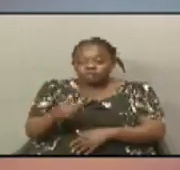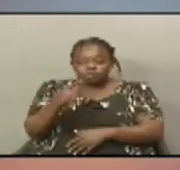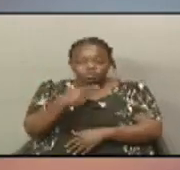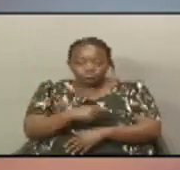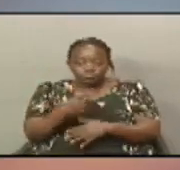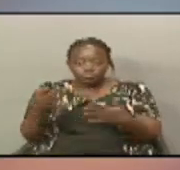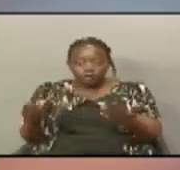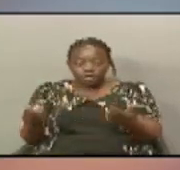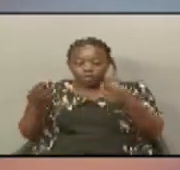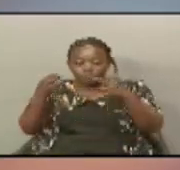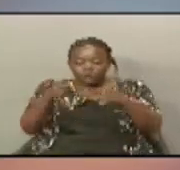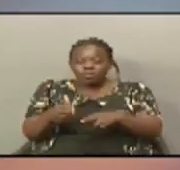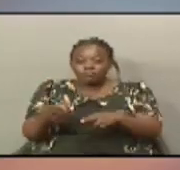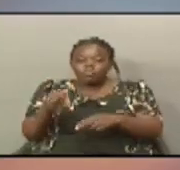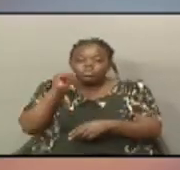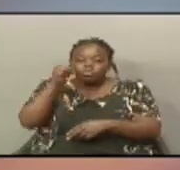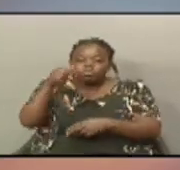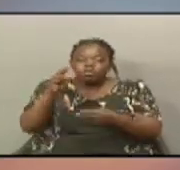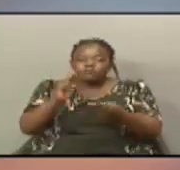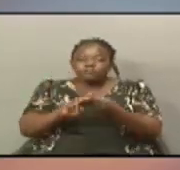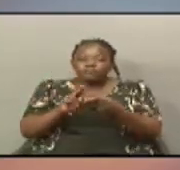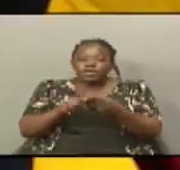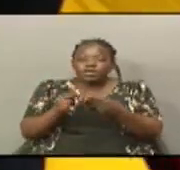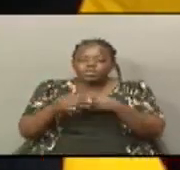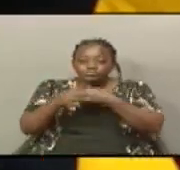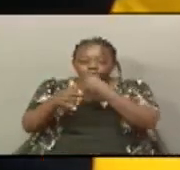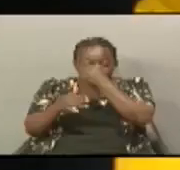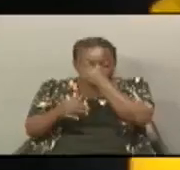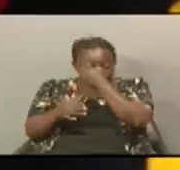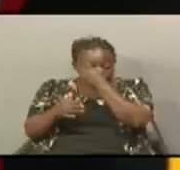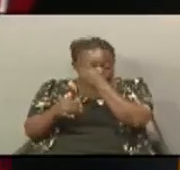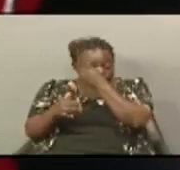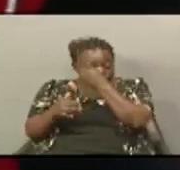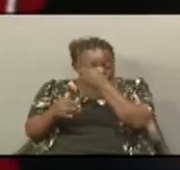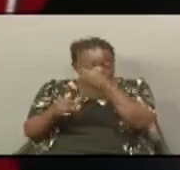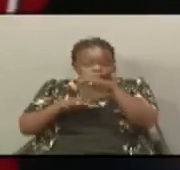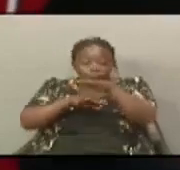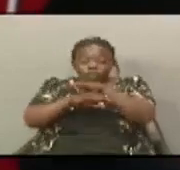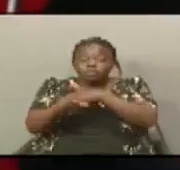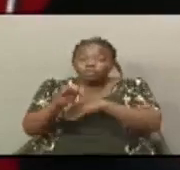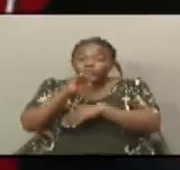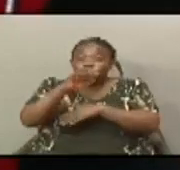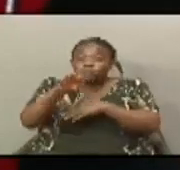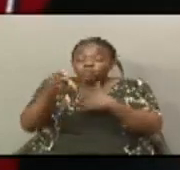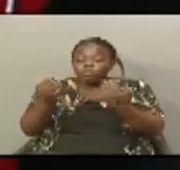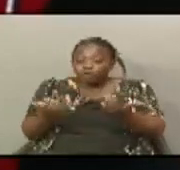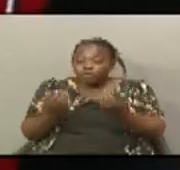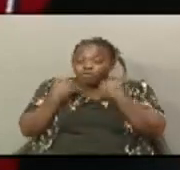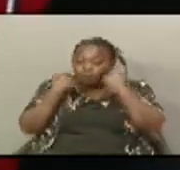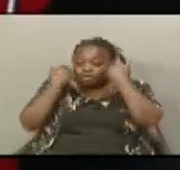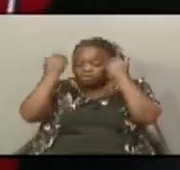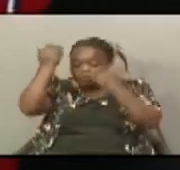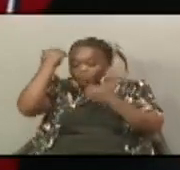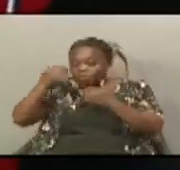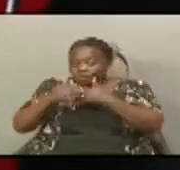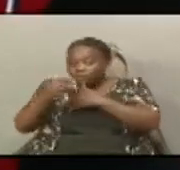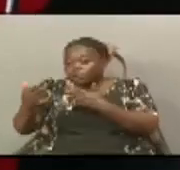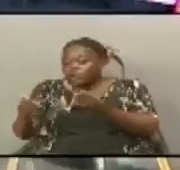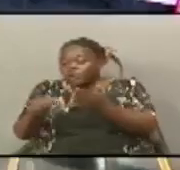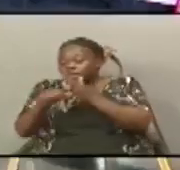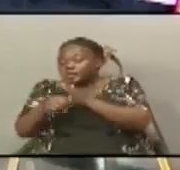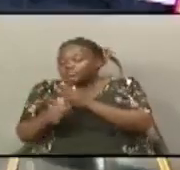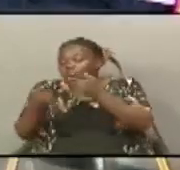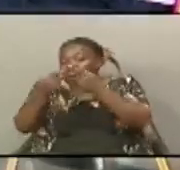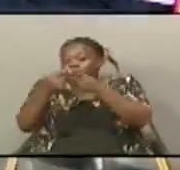okubadde kusuubira okubaayo enkya ku Lwokutaano kwongezeddwayo okusinza ku mwogezi w'essiga Damuzi Jameson Kalemani kwongezeddwayo olw'ensonga